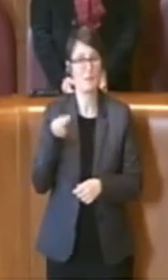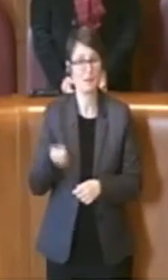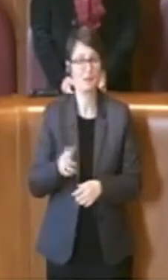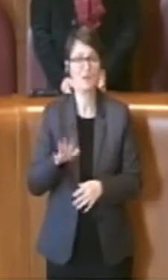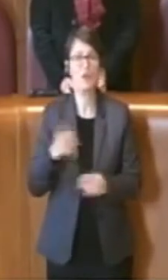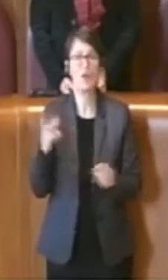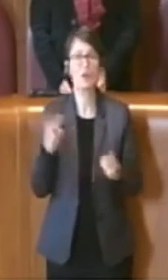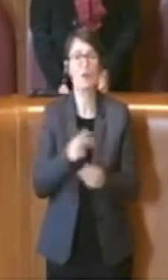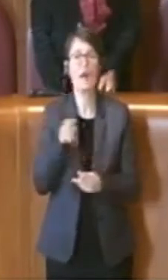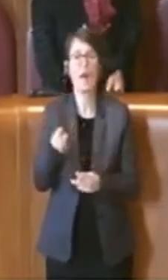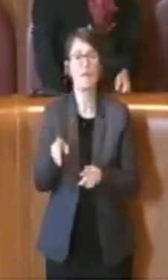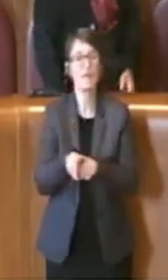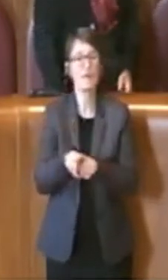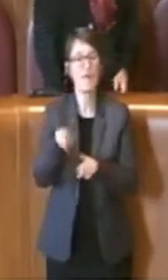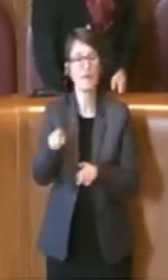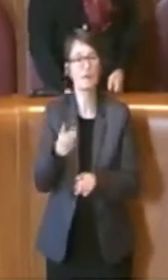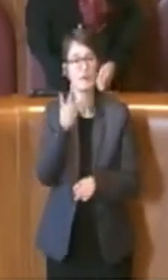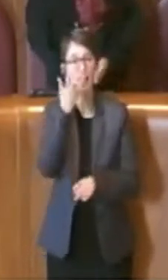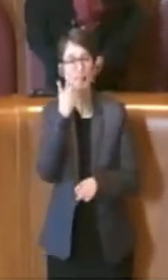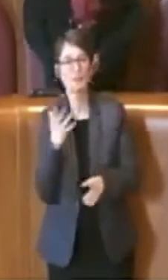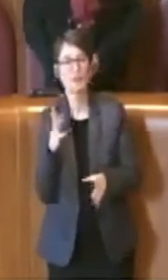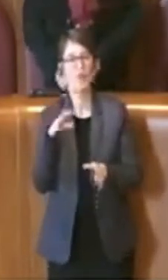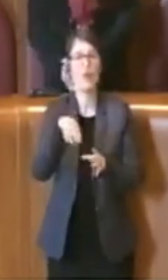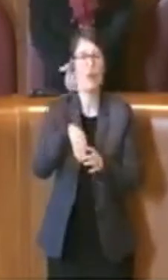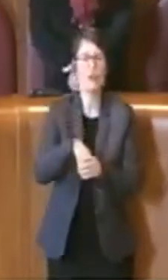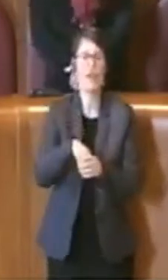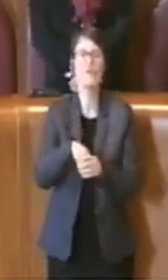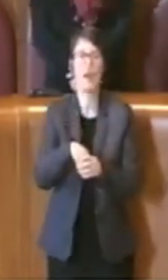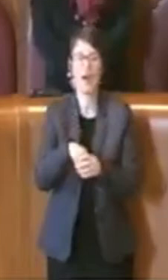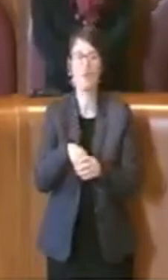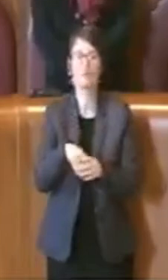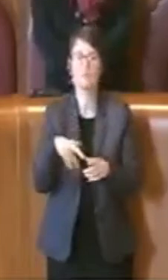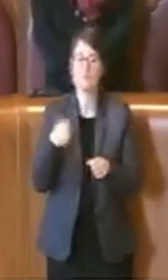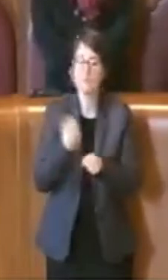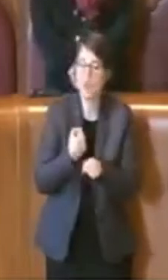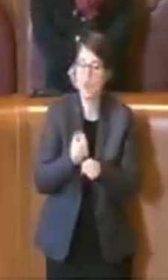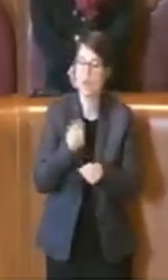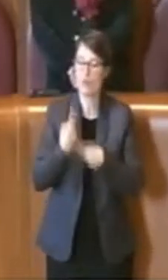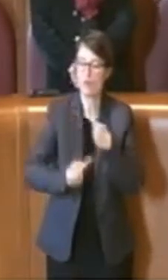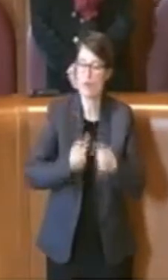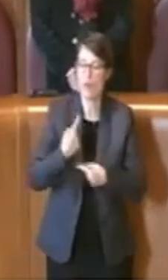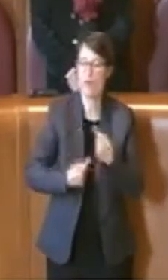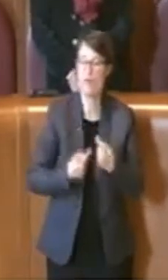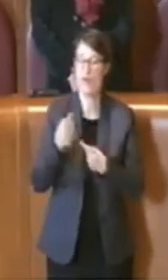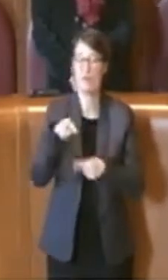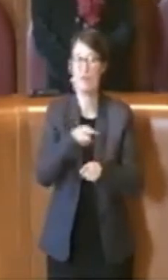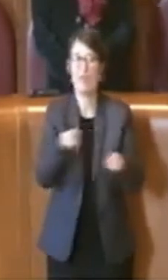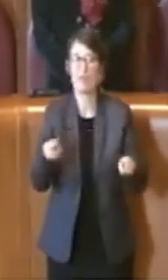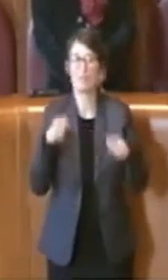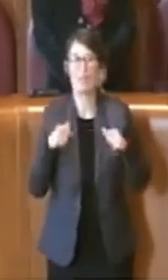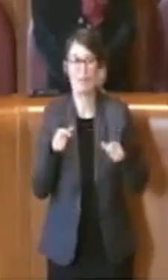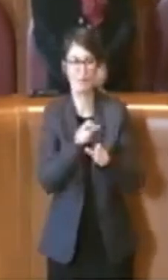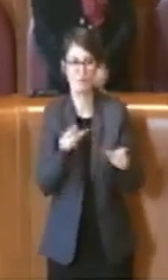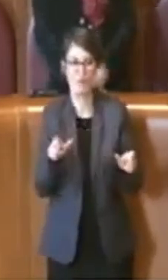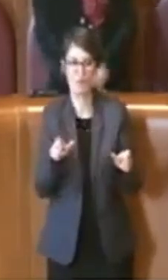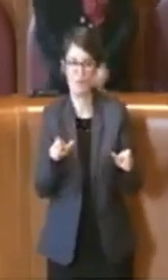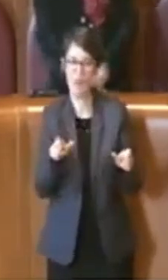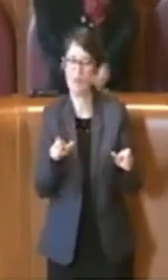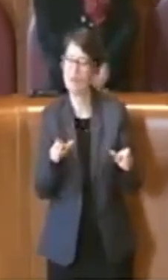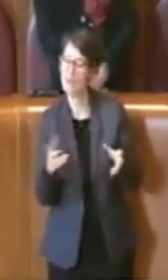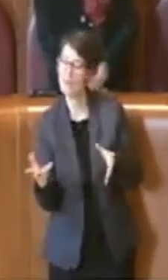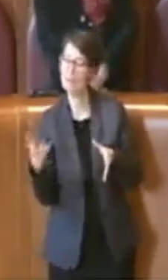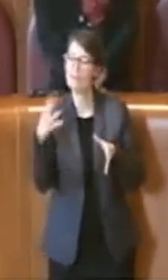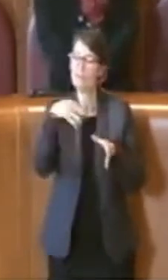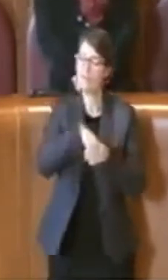forte l'esigenza di dedicare il suo tempo e le sue energie a lavorare per i cittadini. Entrato in corsa nel nostro gruppo, si è inserito subito con